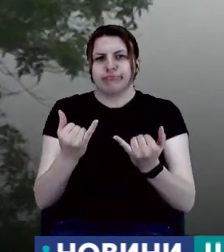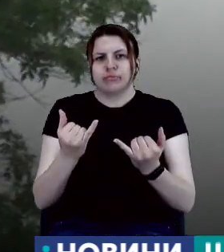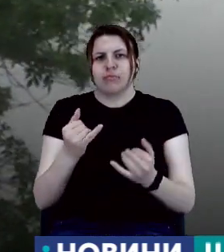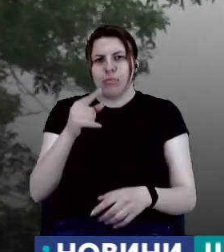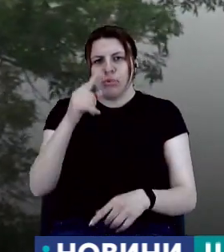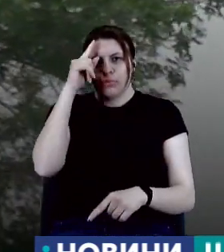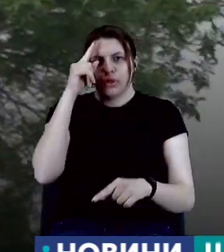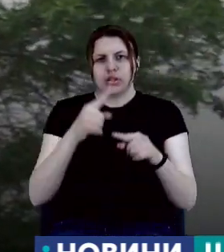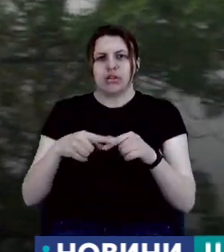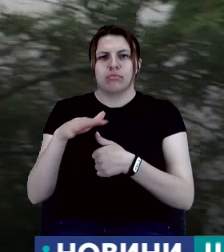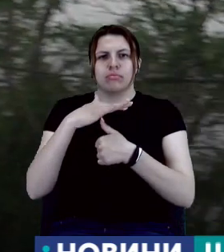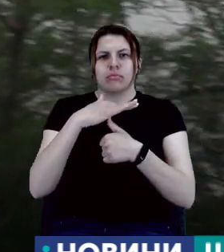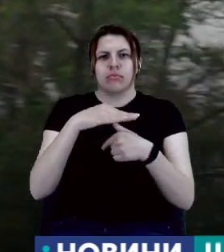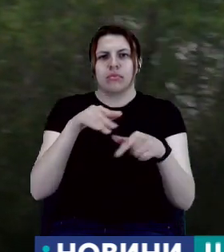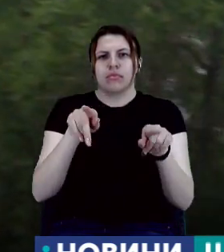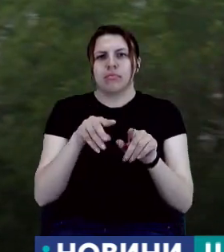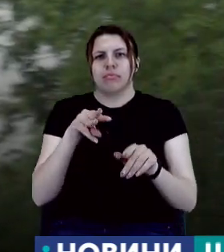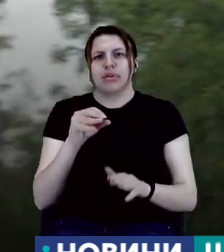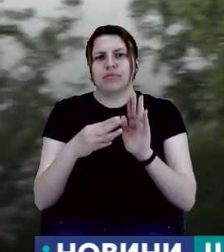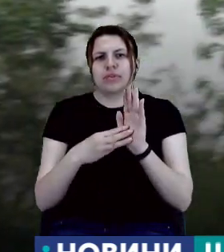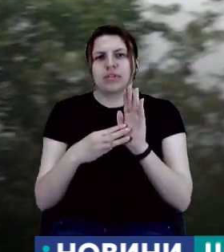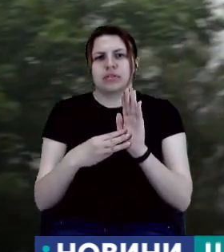ж гелікоптері Мі-8.